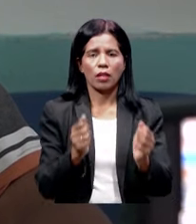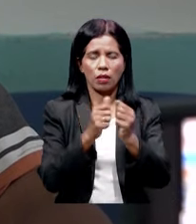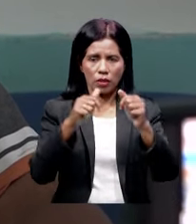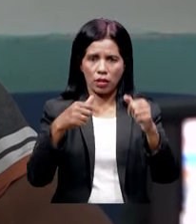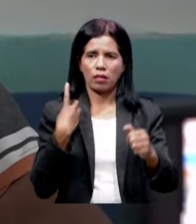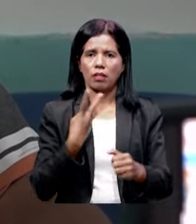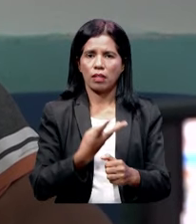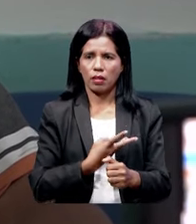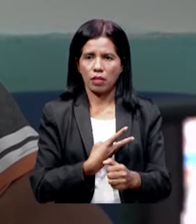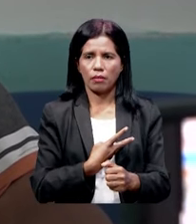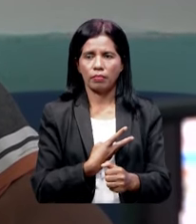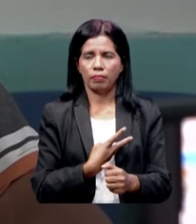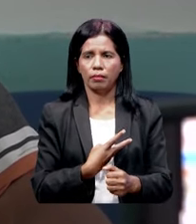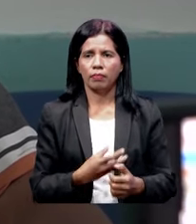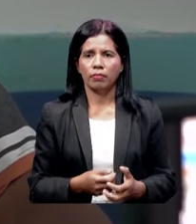ita